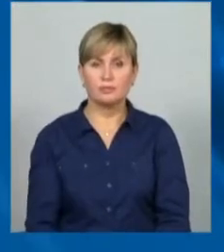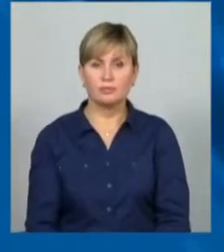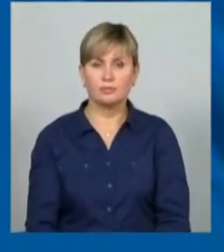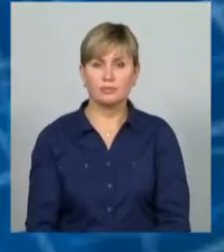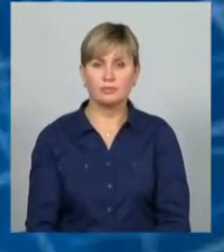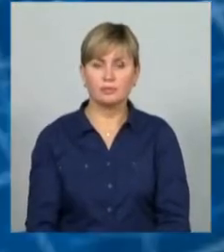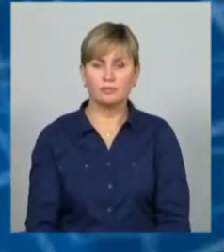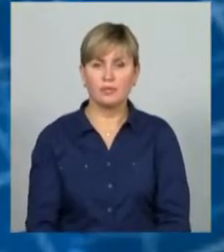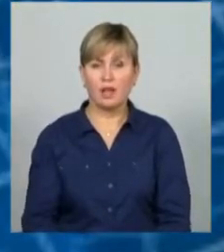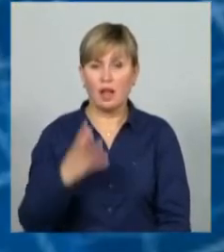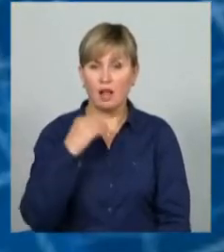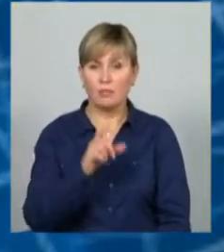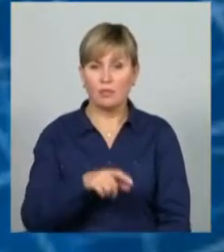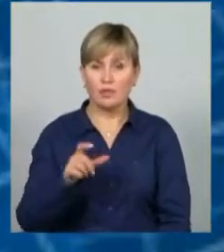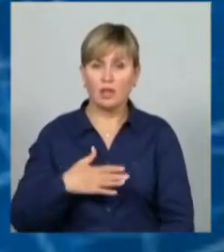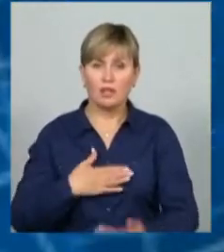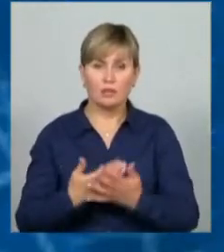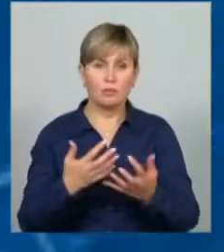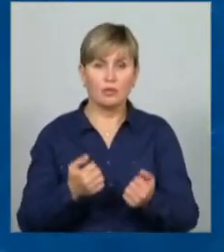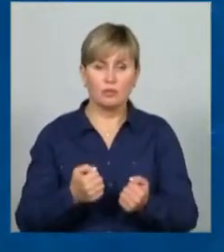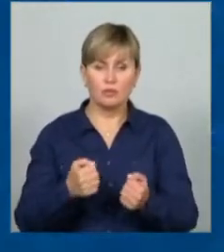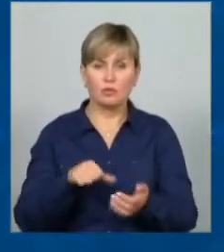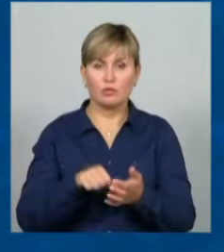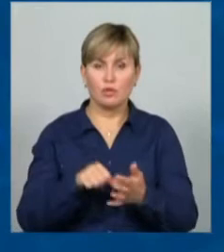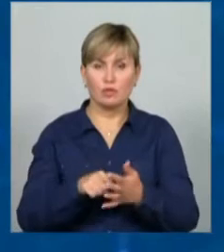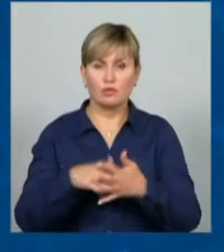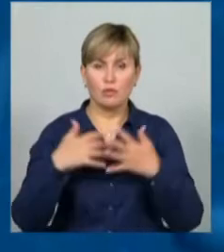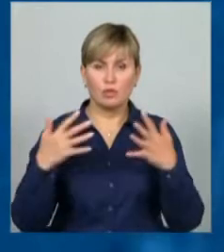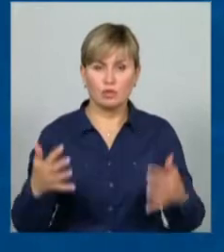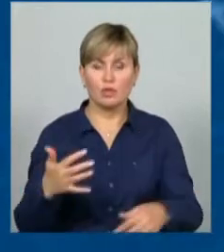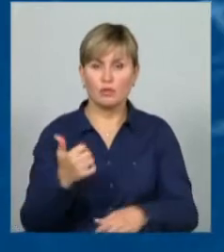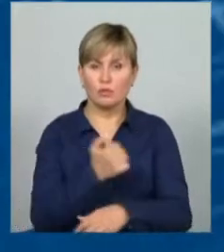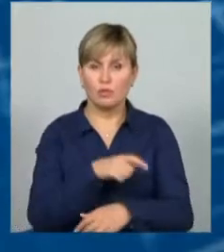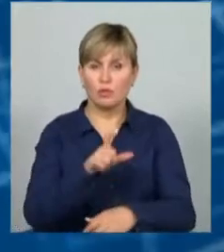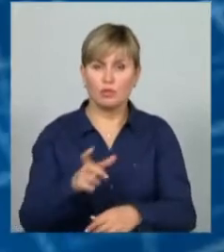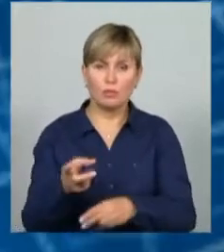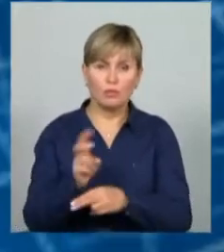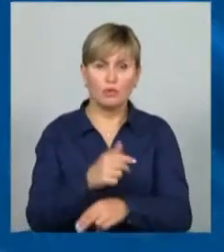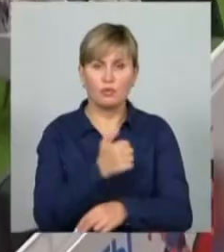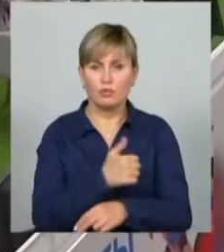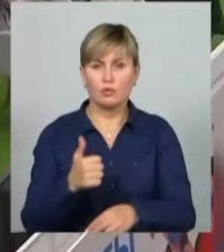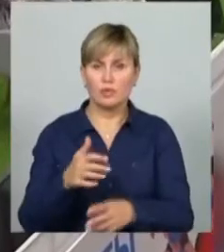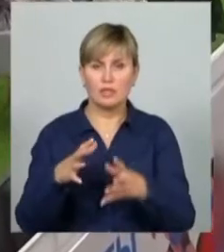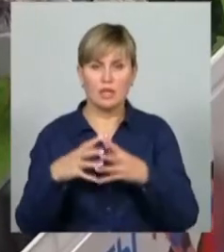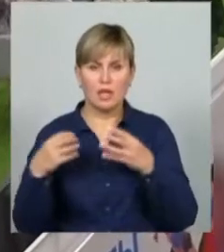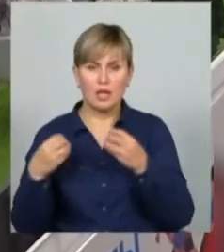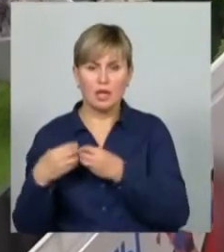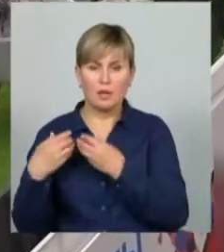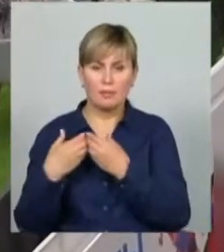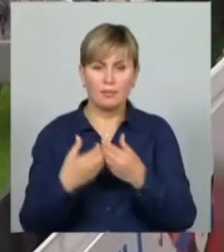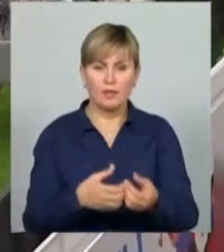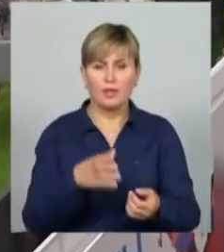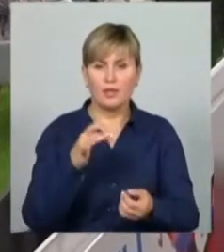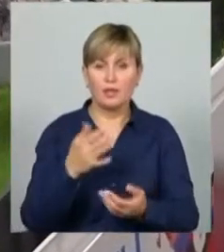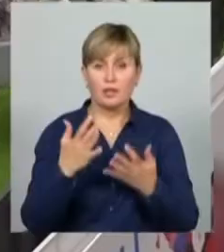Между тем, сами алматинцы все активнее принимают участие в масштабной иммунизации. Люди приходят на вакцинацию целыми семьями. При этом,